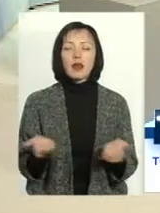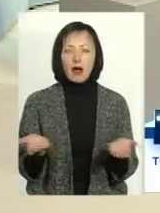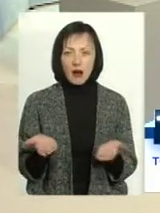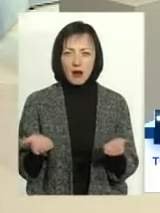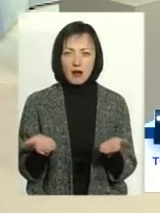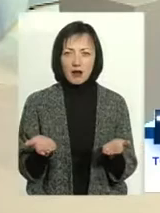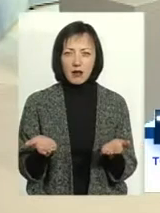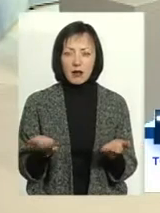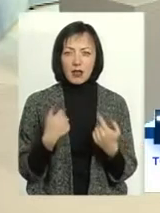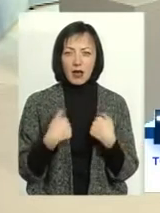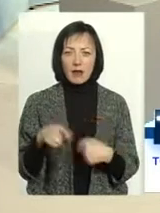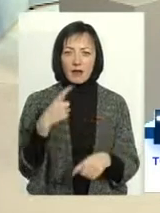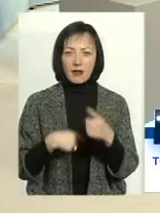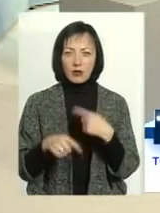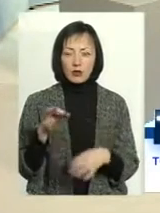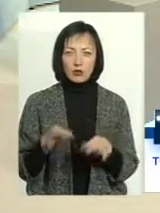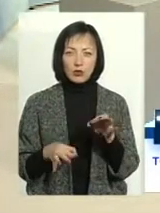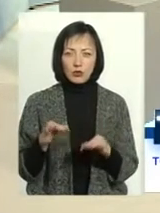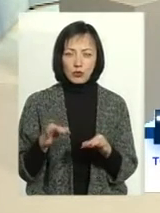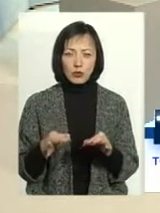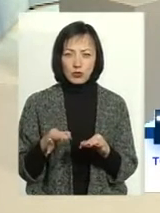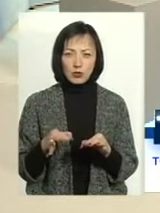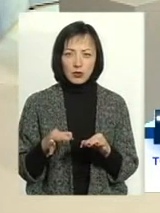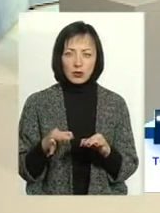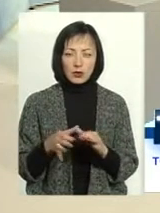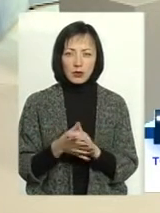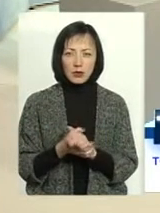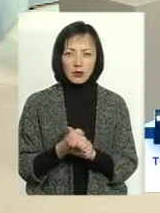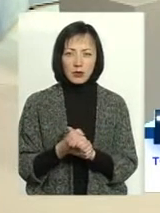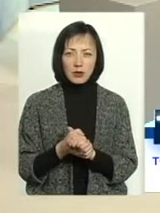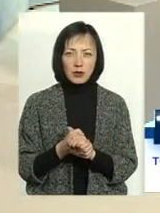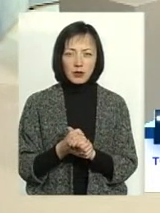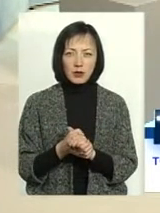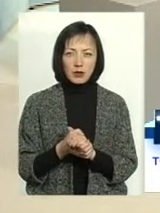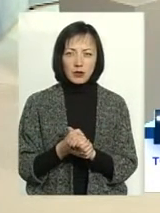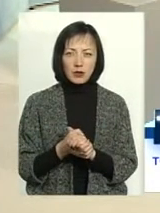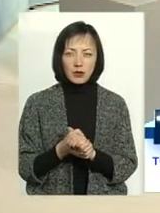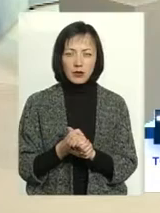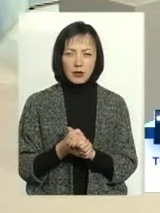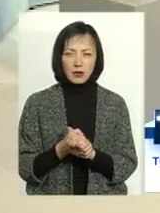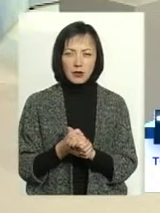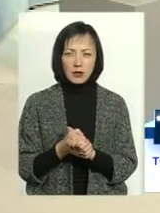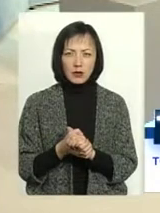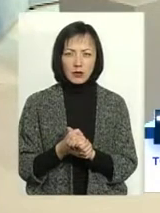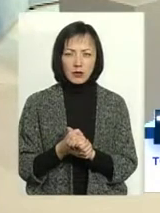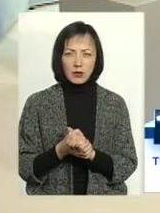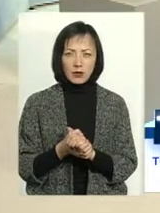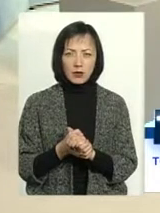От. Я звернувся в суд. Мабуть, людину цікавить конкретне... Я так розумію, його